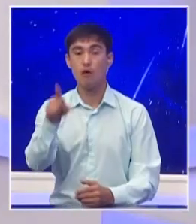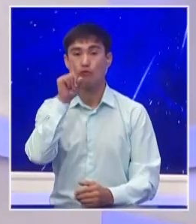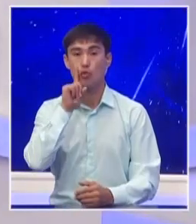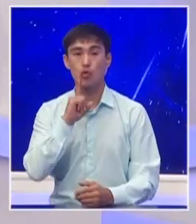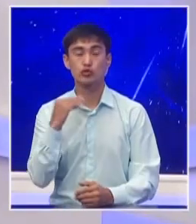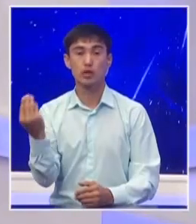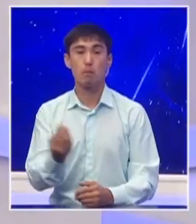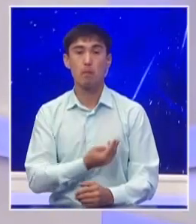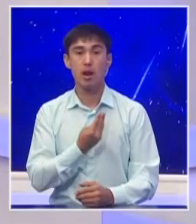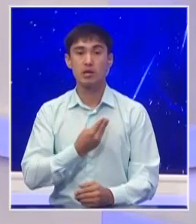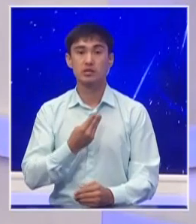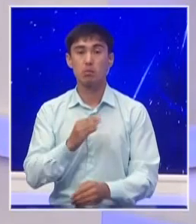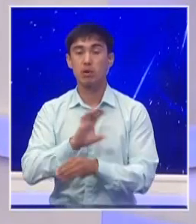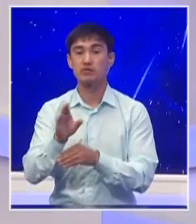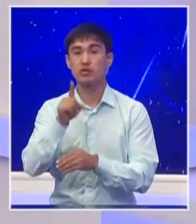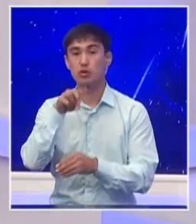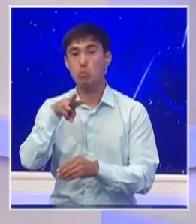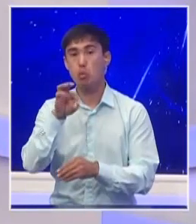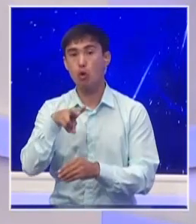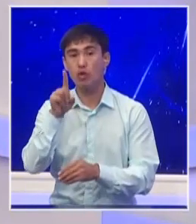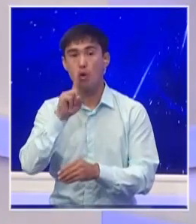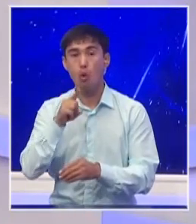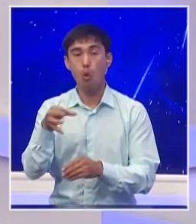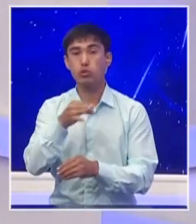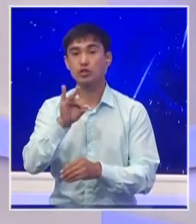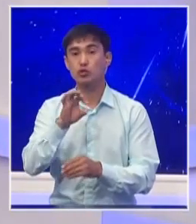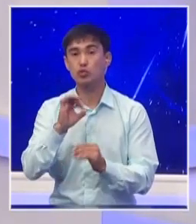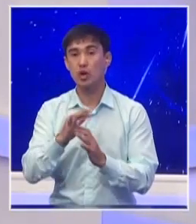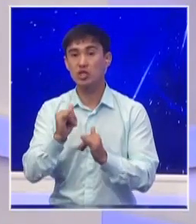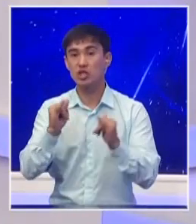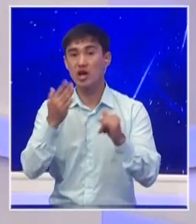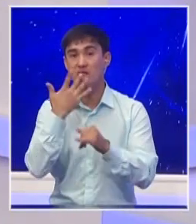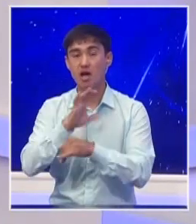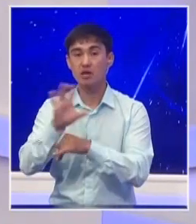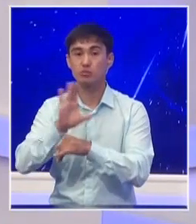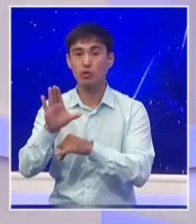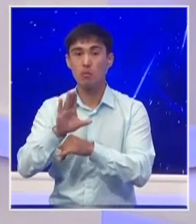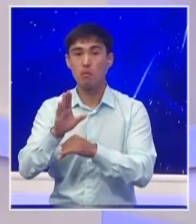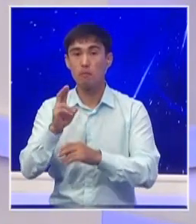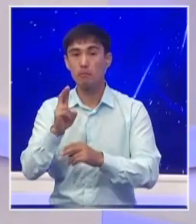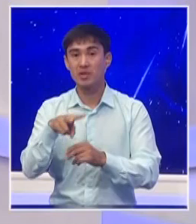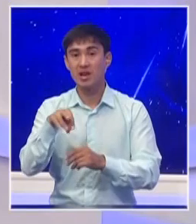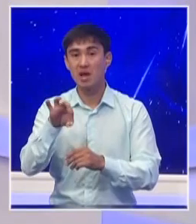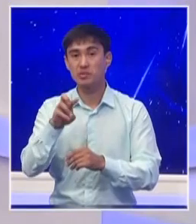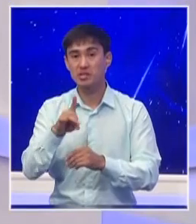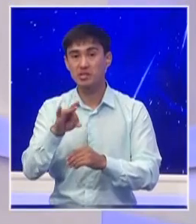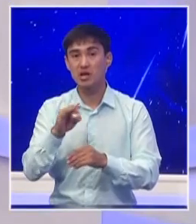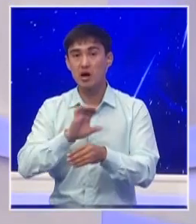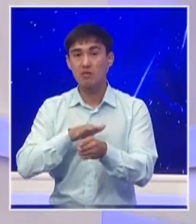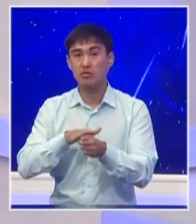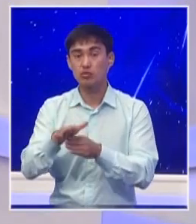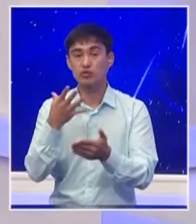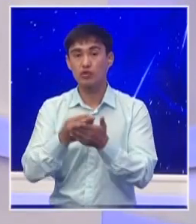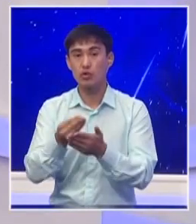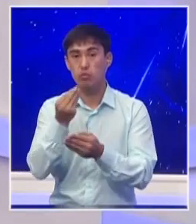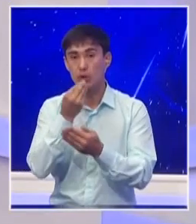Вкусно и полезно. Производители меда в области ЖТСУ расширяют экспорт. Предприятие Лепсинск Уними реализует свою продукцию в